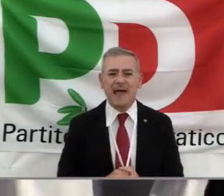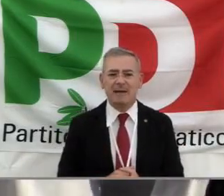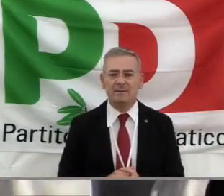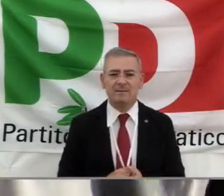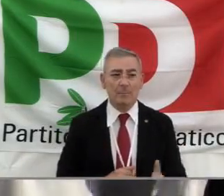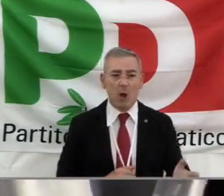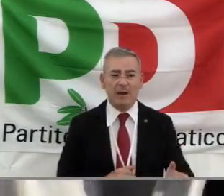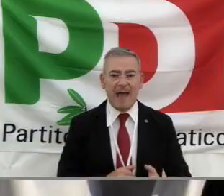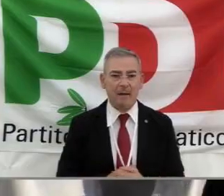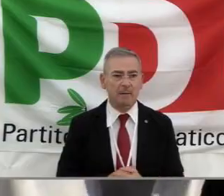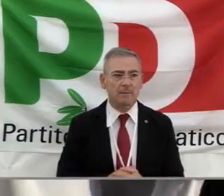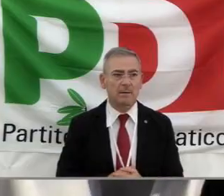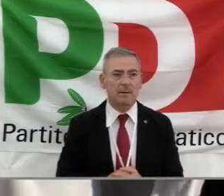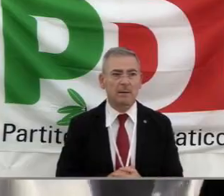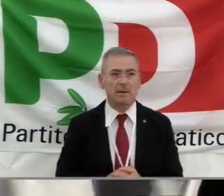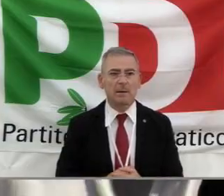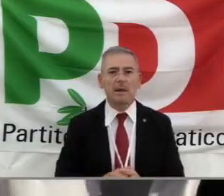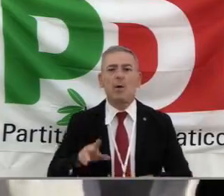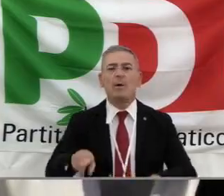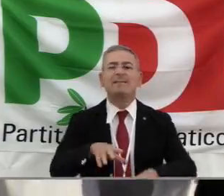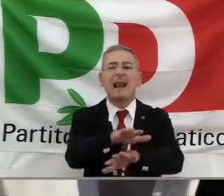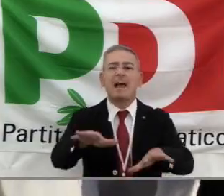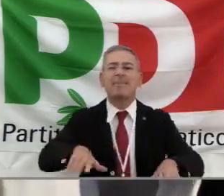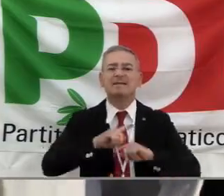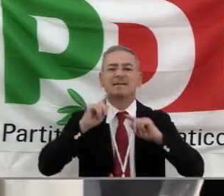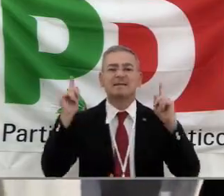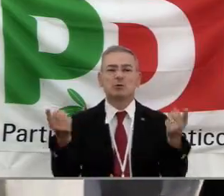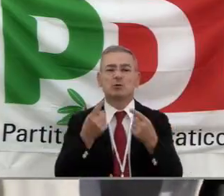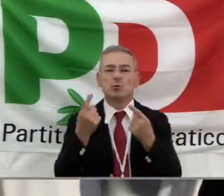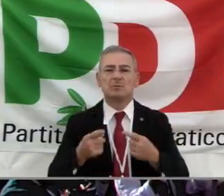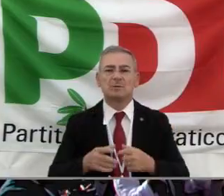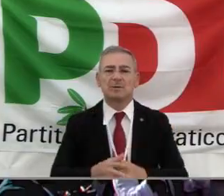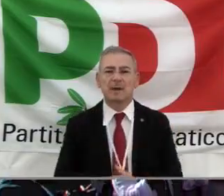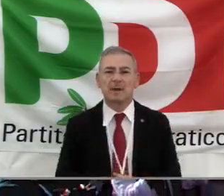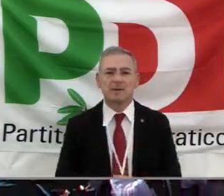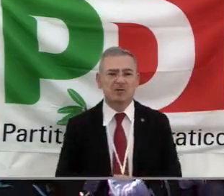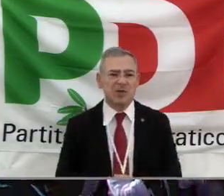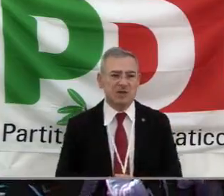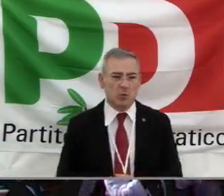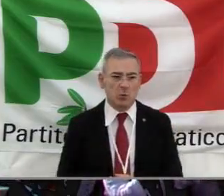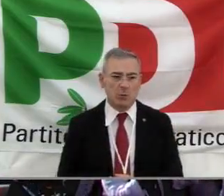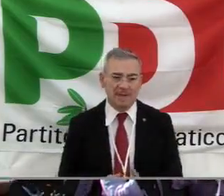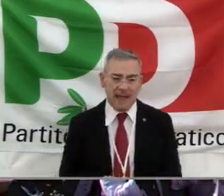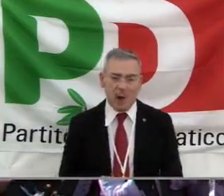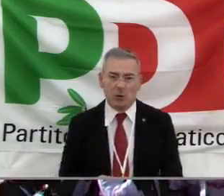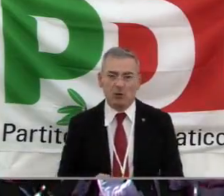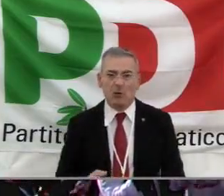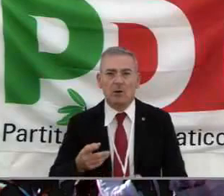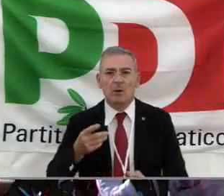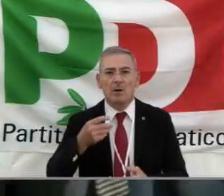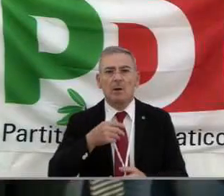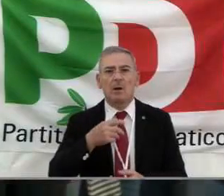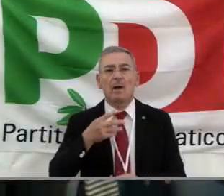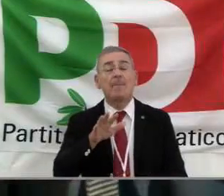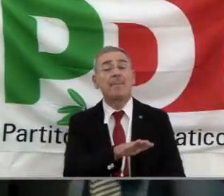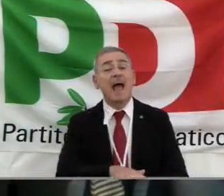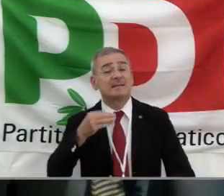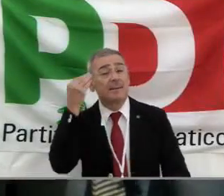La piazza aperta, la piazza di tutti. La piazza del Partito Democratico che pensa al